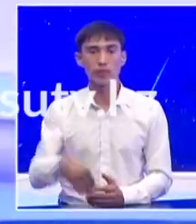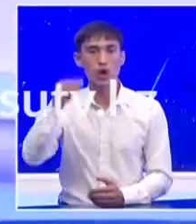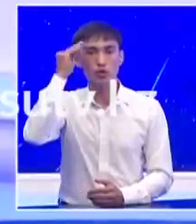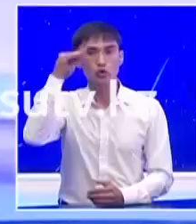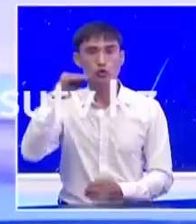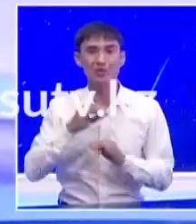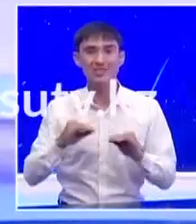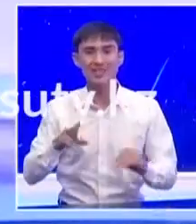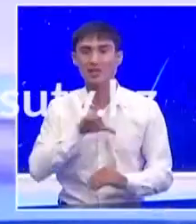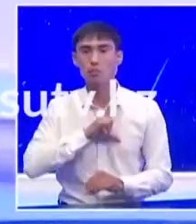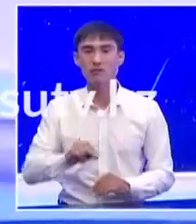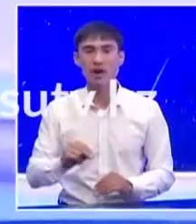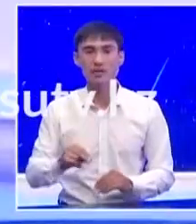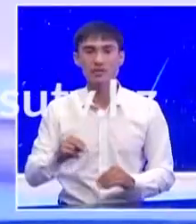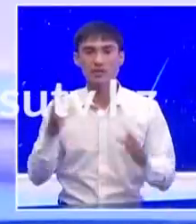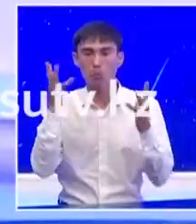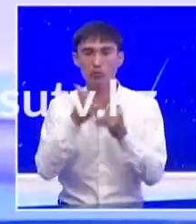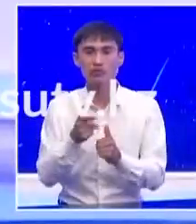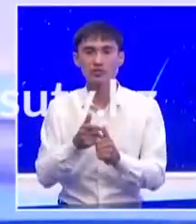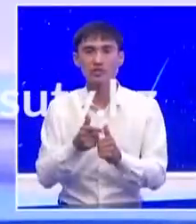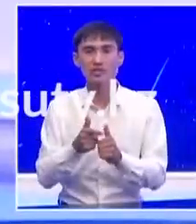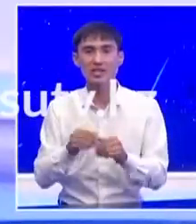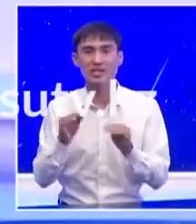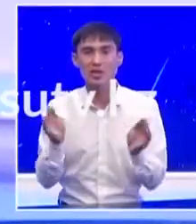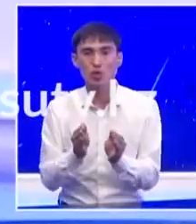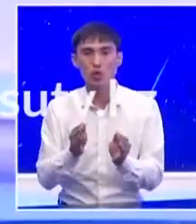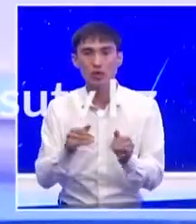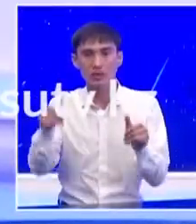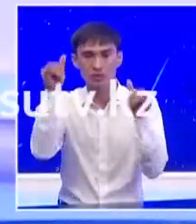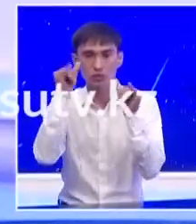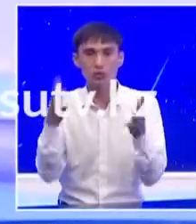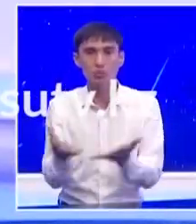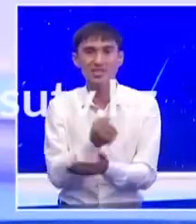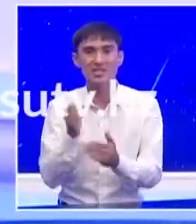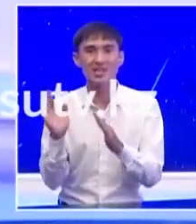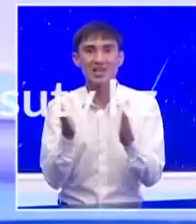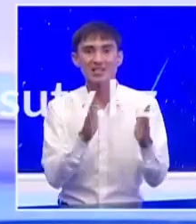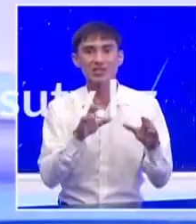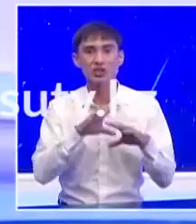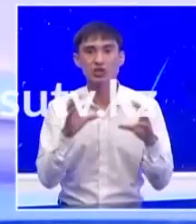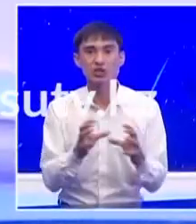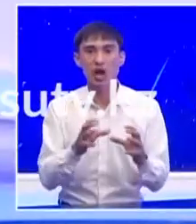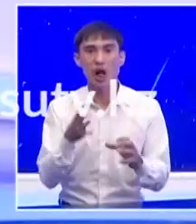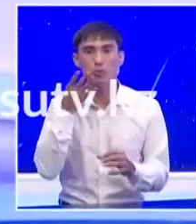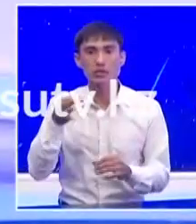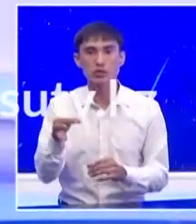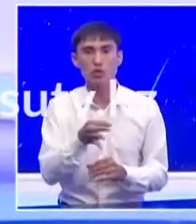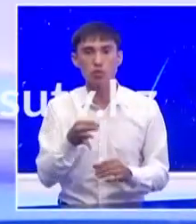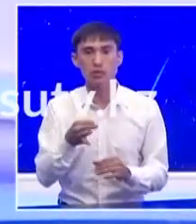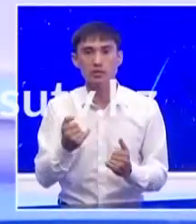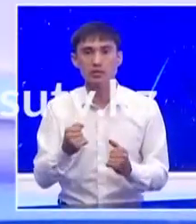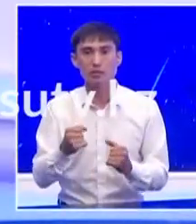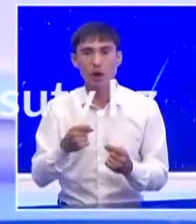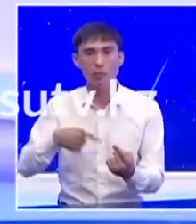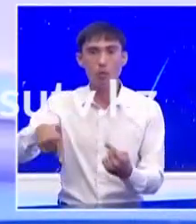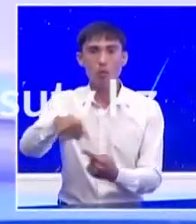Чужих детей не бывает. Заблудившегося детеныша косули спасли лесничие Алматинской области. При обходе территории